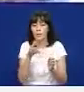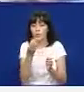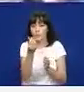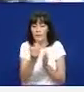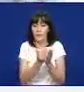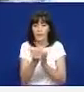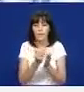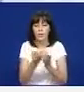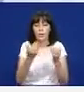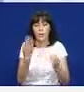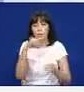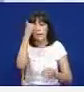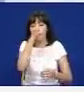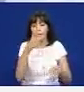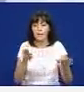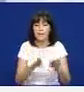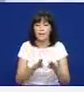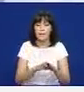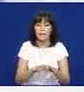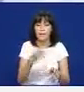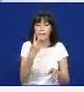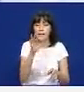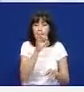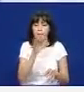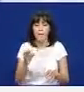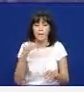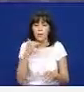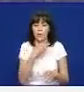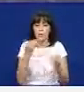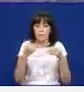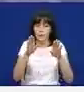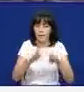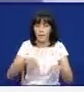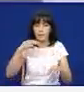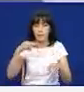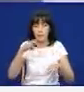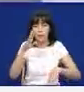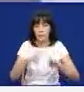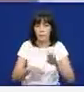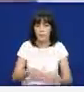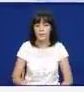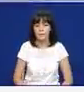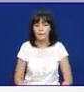бөлінген. Бұл өткен жылмен салыстырғанда 2%-ға көп. Енді тек сапа жақсарса болғаны.